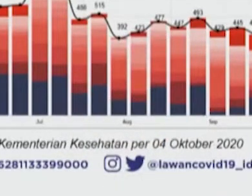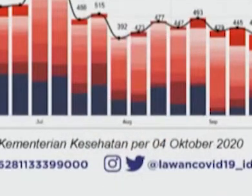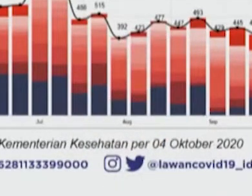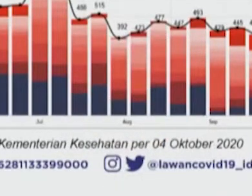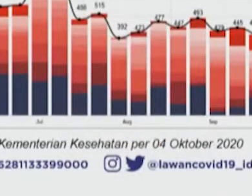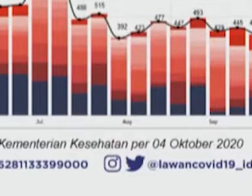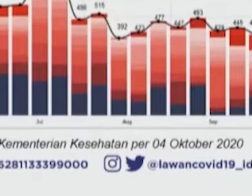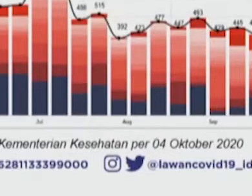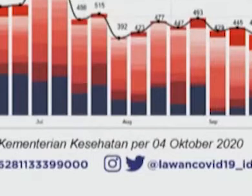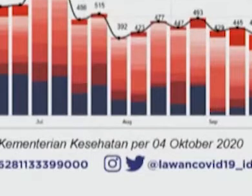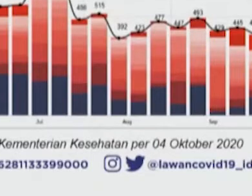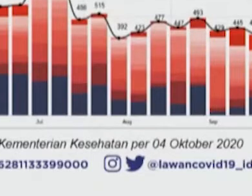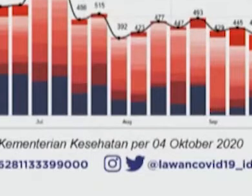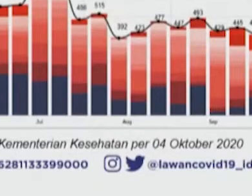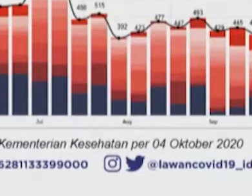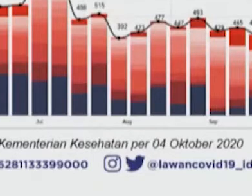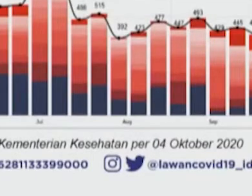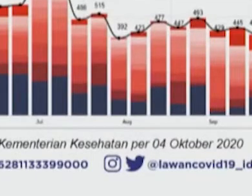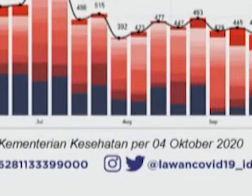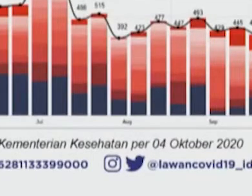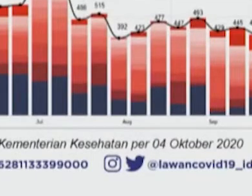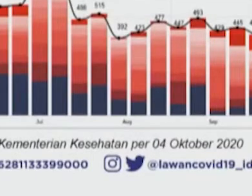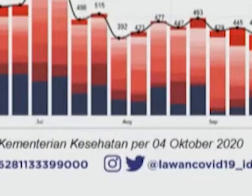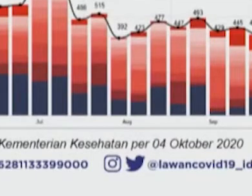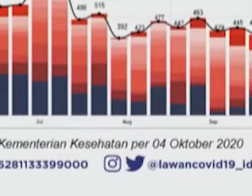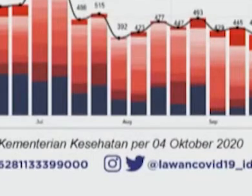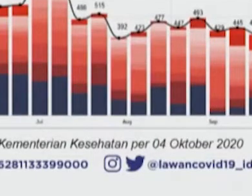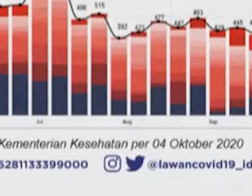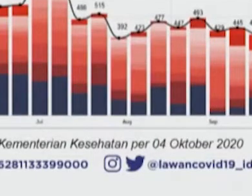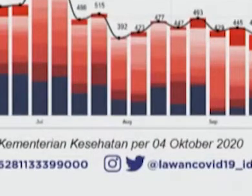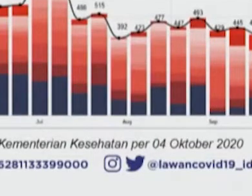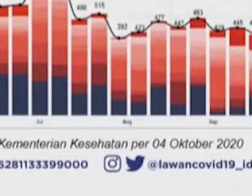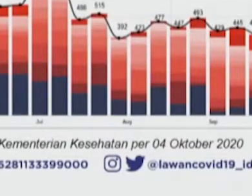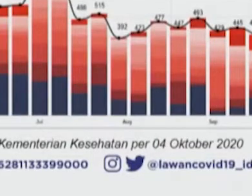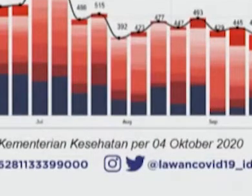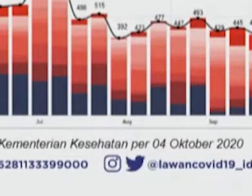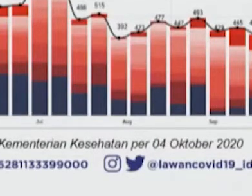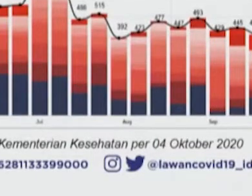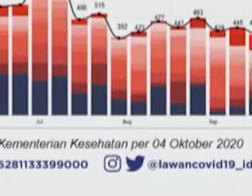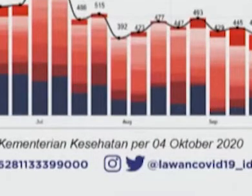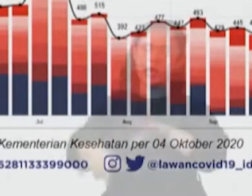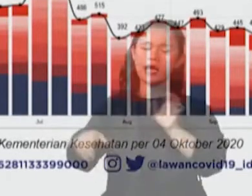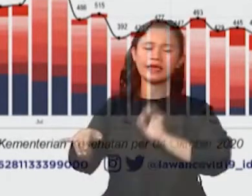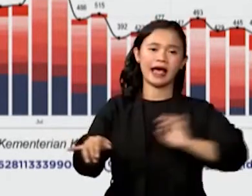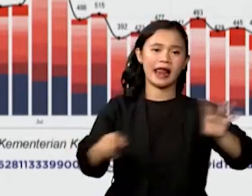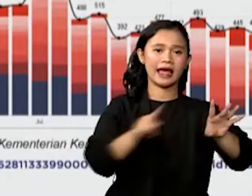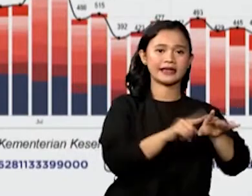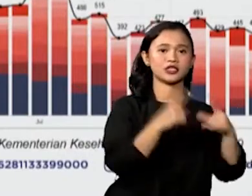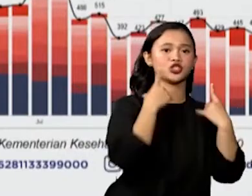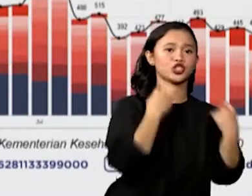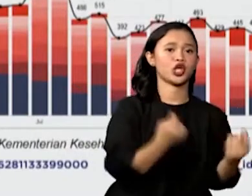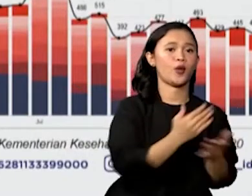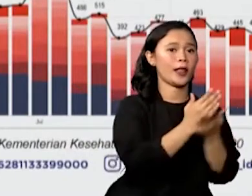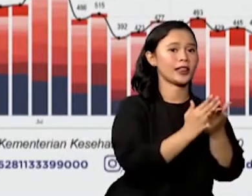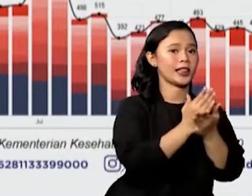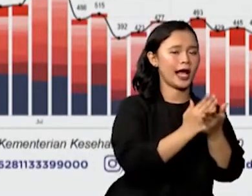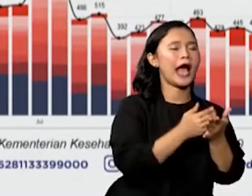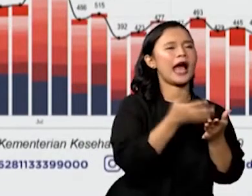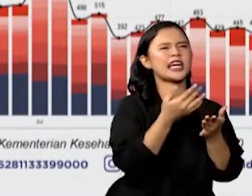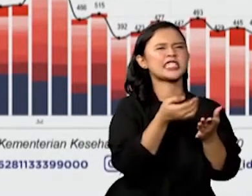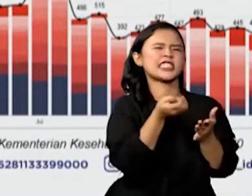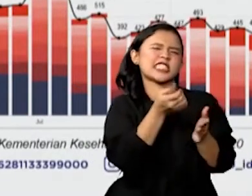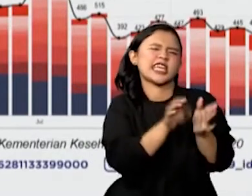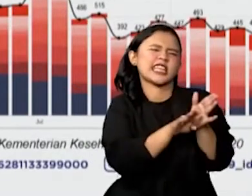klaster-klaster industri juga mempengaruhi peningkatan kasus yang sangat signifikan. Kemudian di Jawa Tengah ini trennya naik